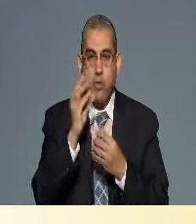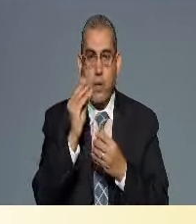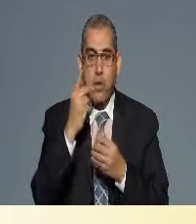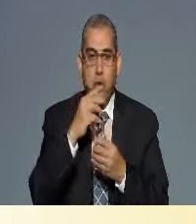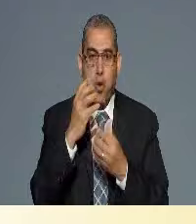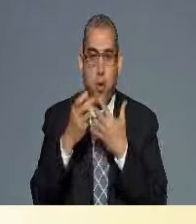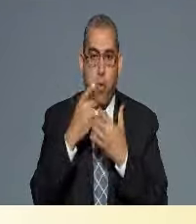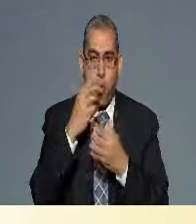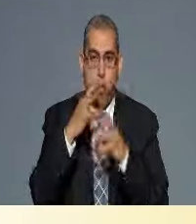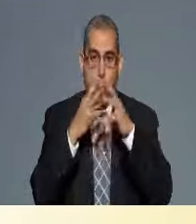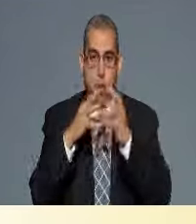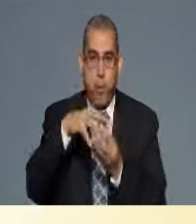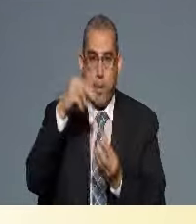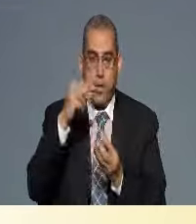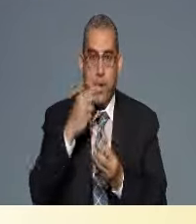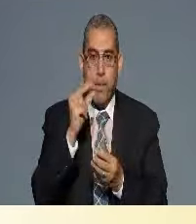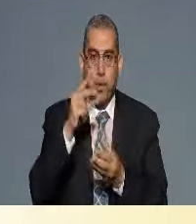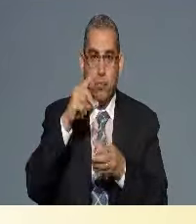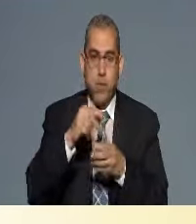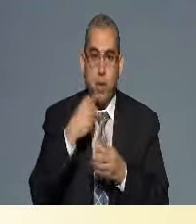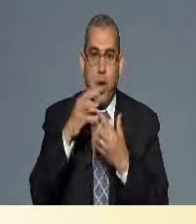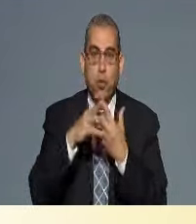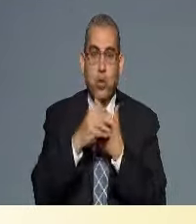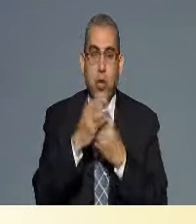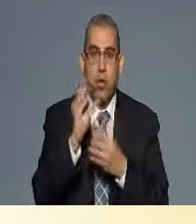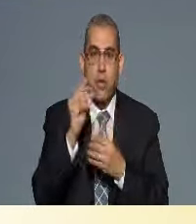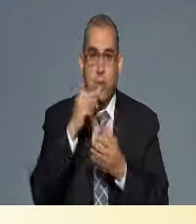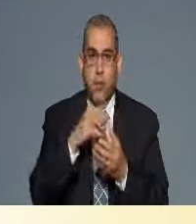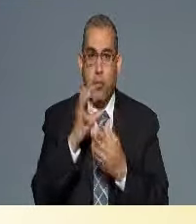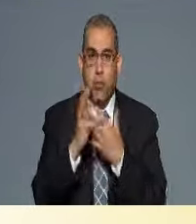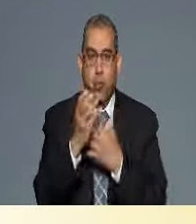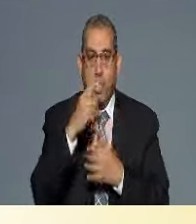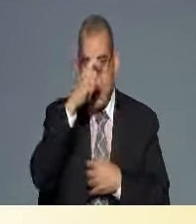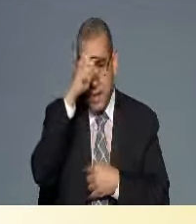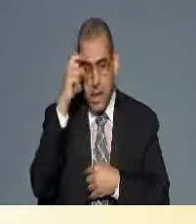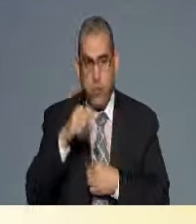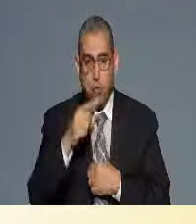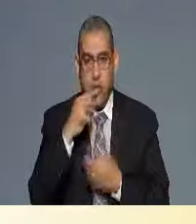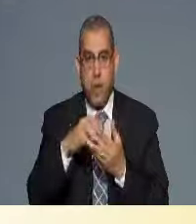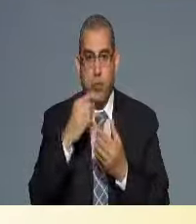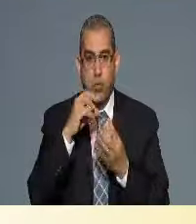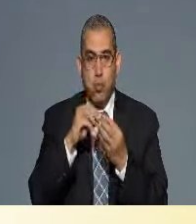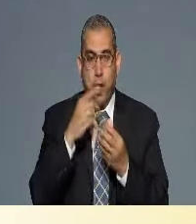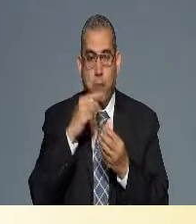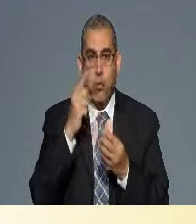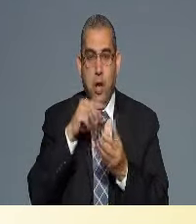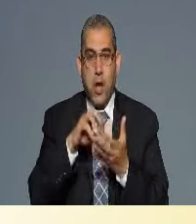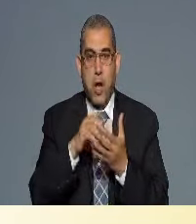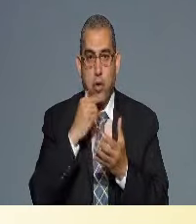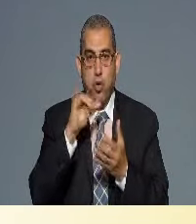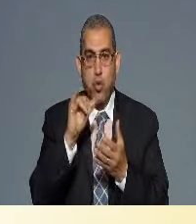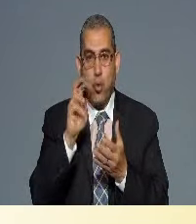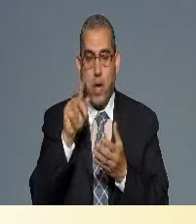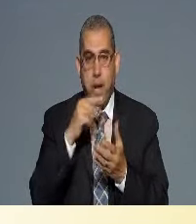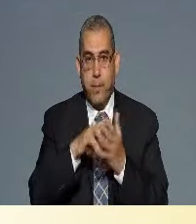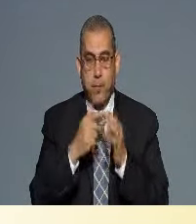البرقوق، اليوسفي بأنواعه، البرتقال الصيفي وأبو سر، ليمون اليوريكا، الجريب